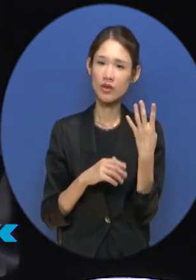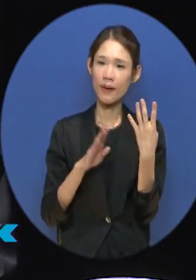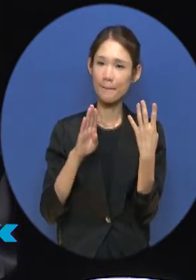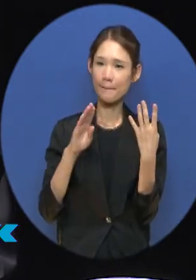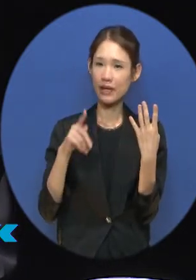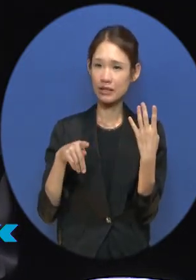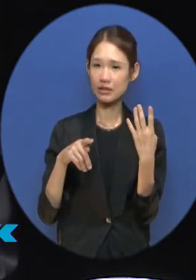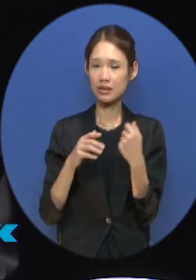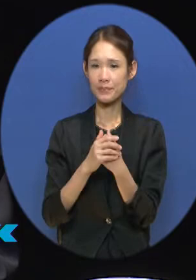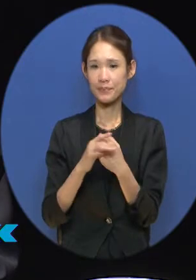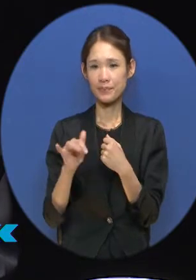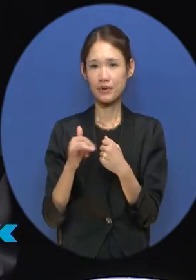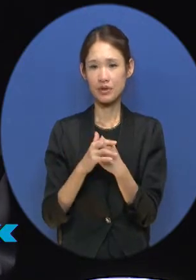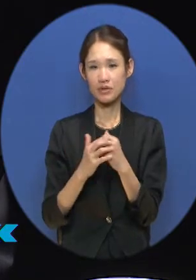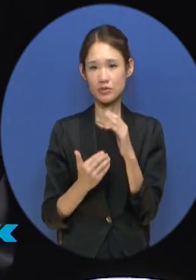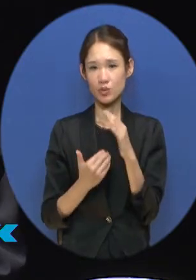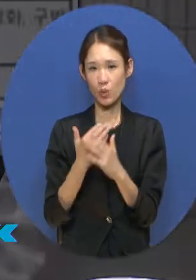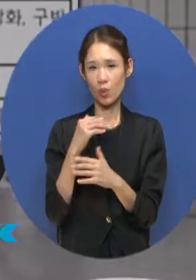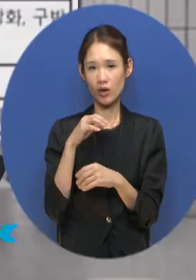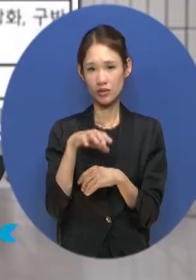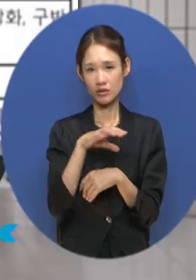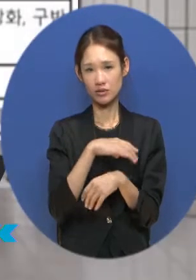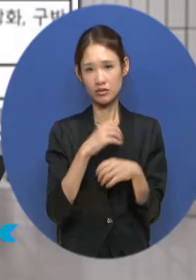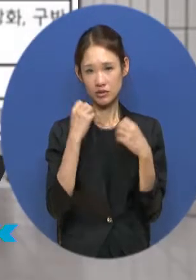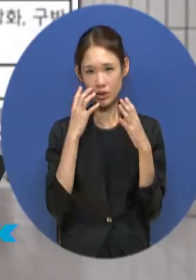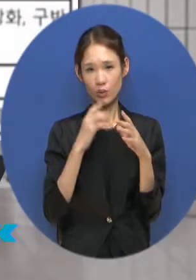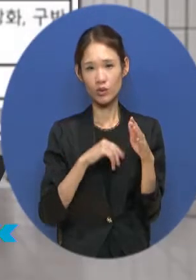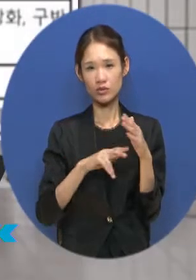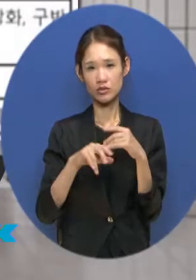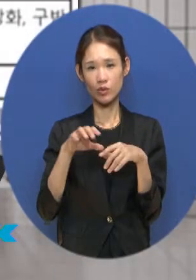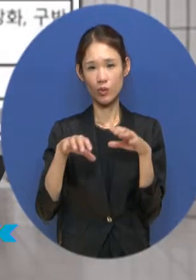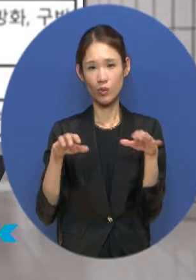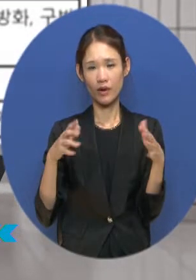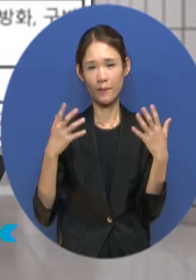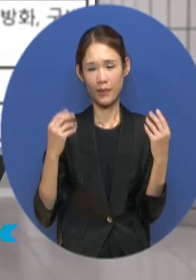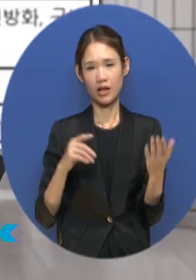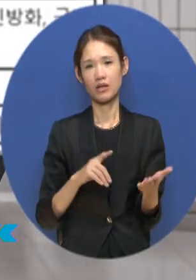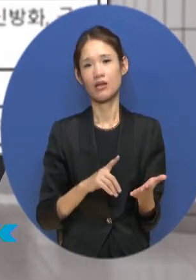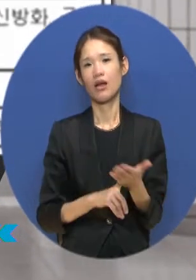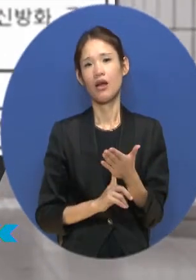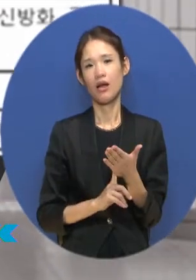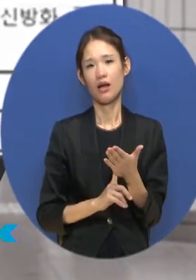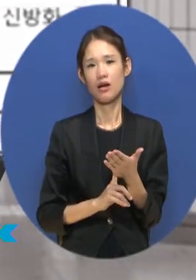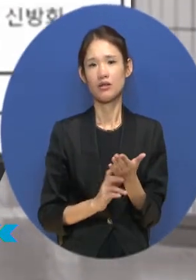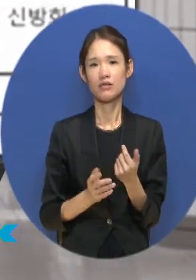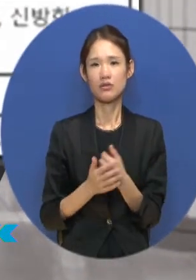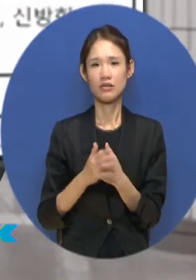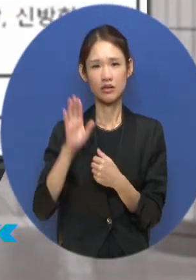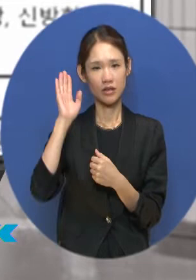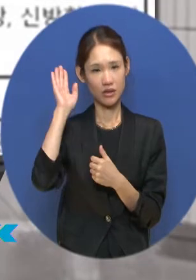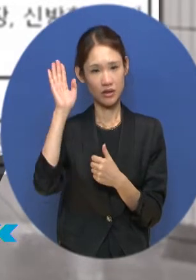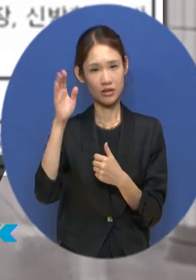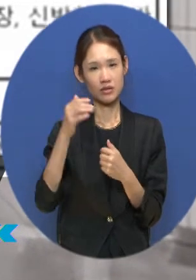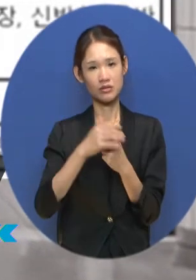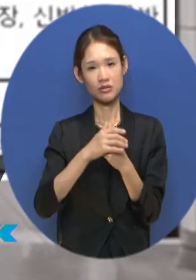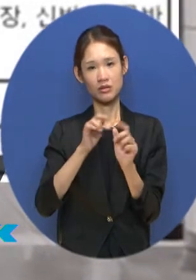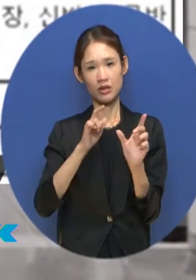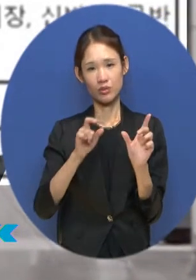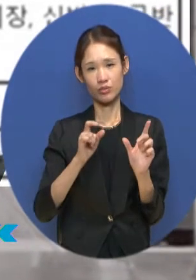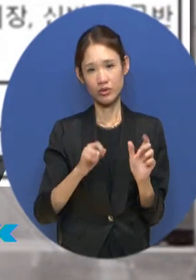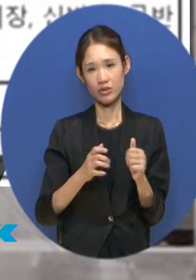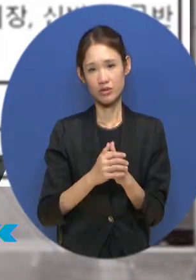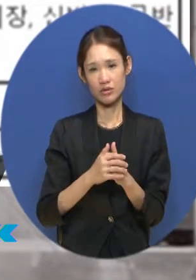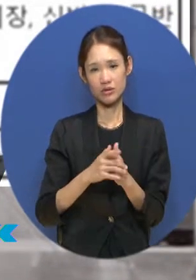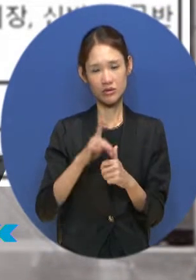74를 초과하는 지역들이 현재 이제 신설 역사에서 상당 부분 나타나고 있고. 앞으로 이런 부분들에